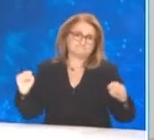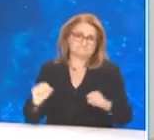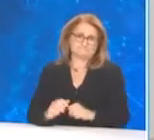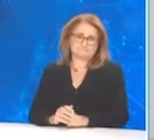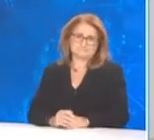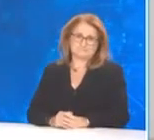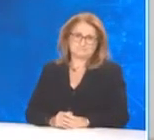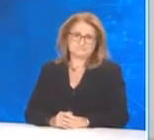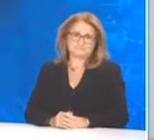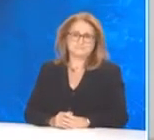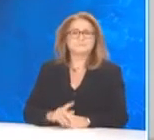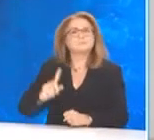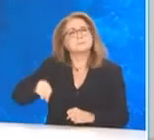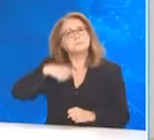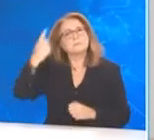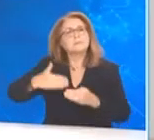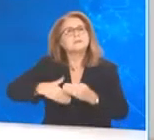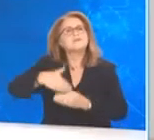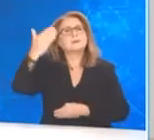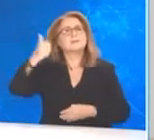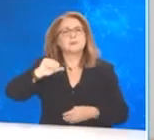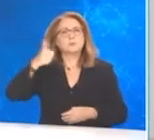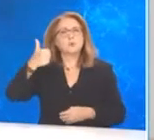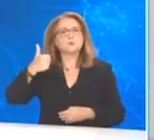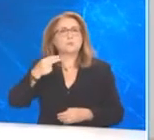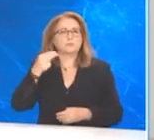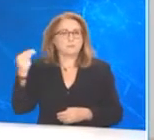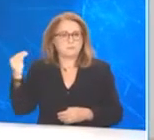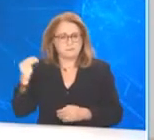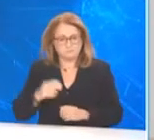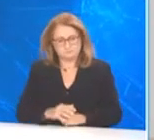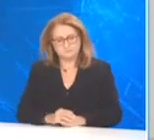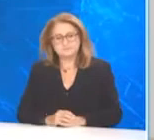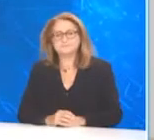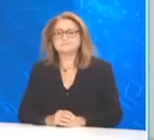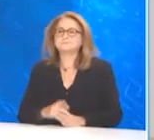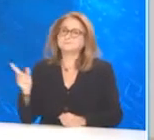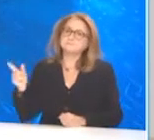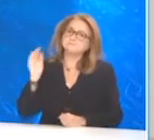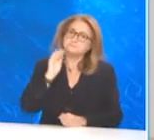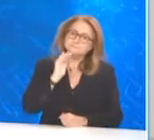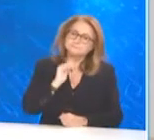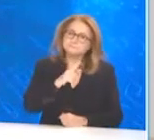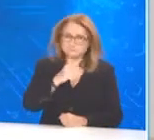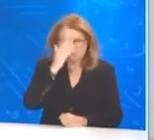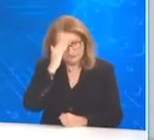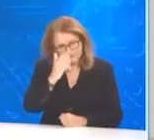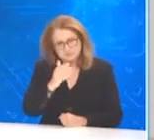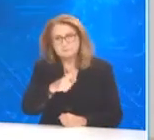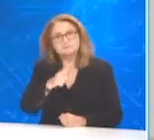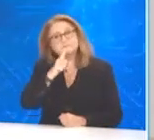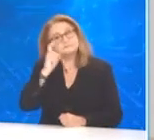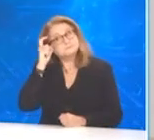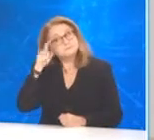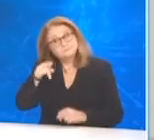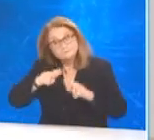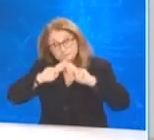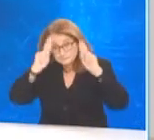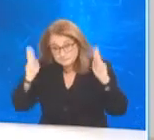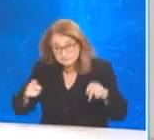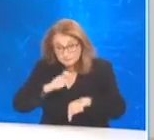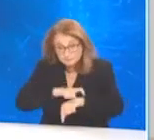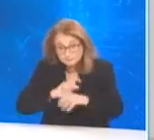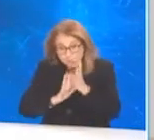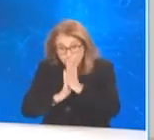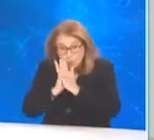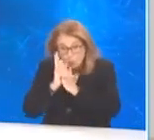Ο κύριος Γούλας από το πρώτο θέμα. Κύριε Υπουργέ, καλησπέρα. Έχετε σκεφτεί στα μαγαζιά τα οποία θα κλείνουν στις 12 η ώρα, αν